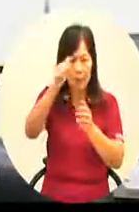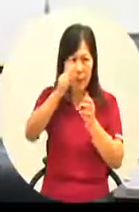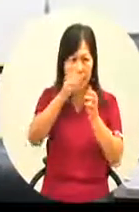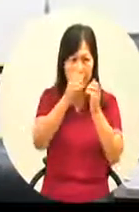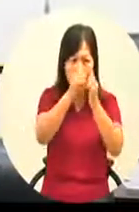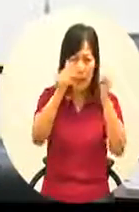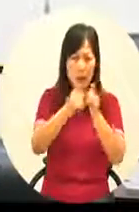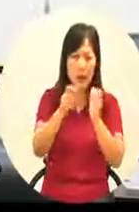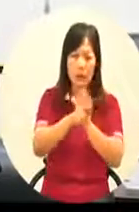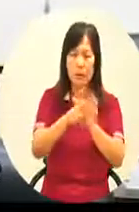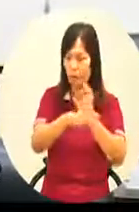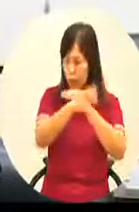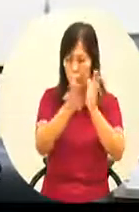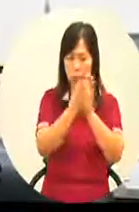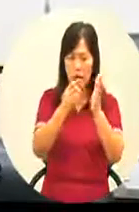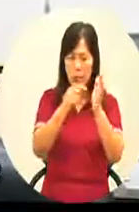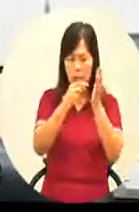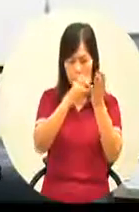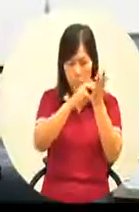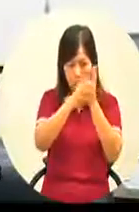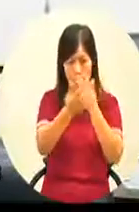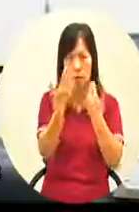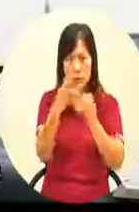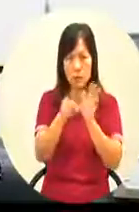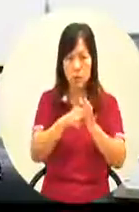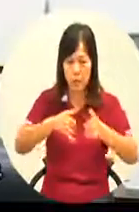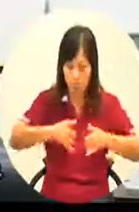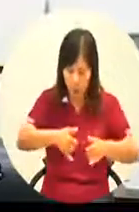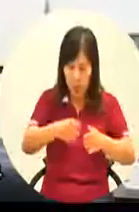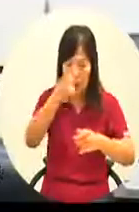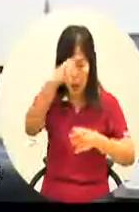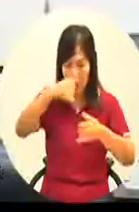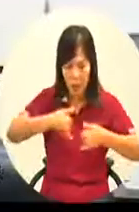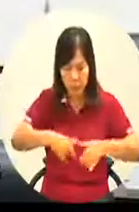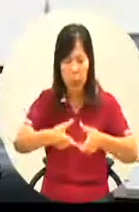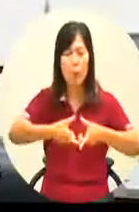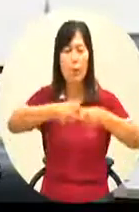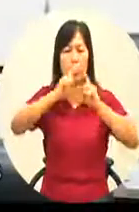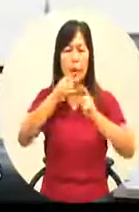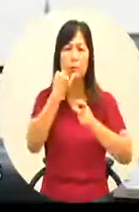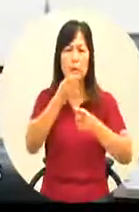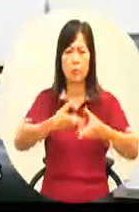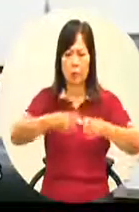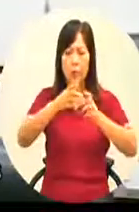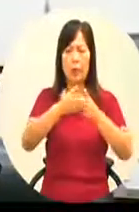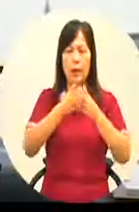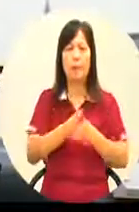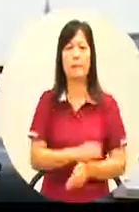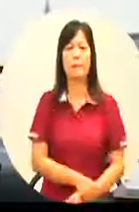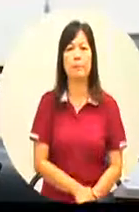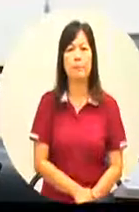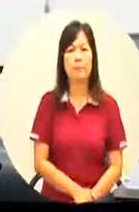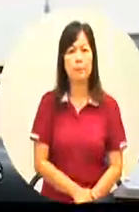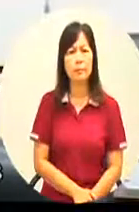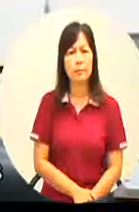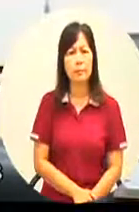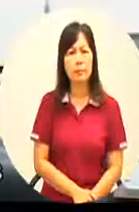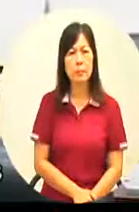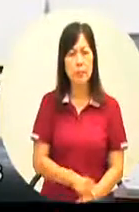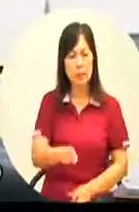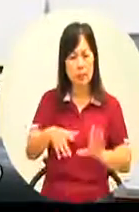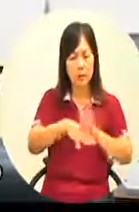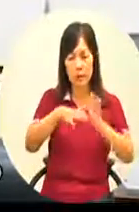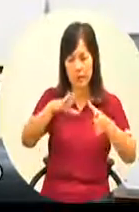要让它标示出来。道路能够古道能够恢复的古道就能够恢复。我想这些文